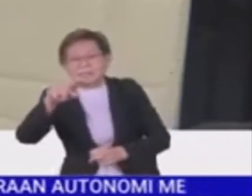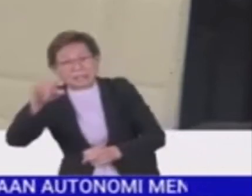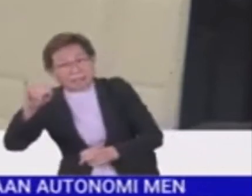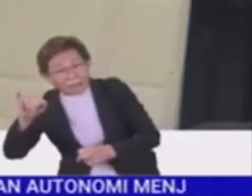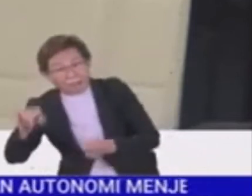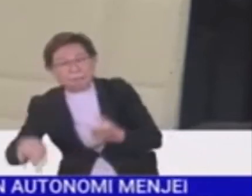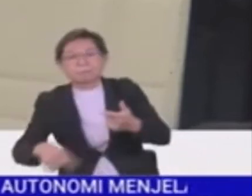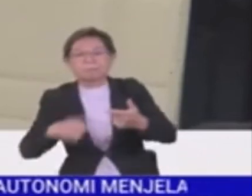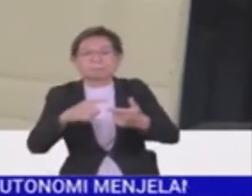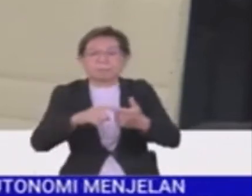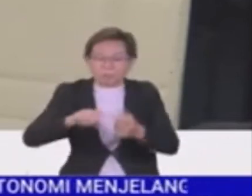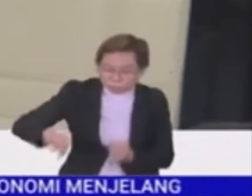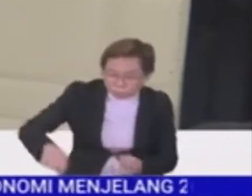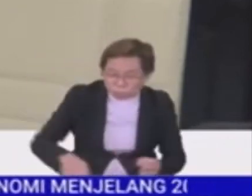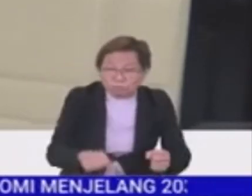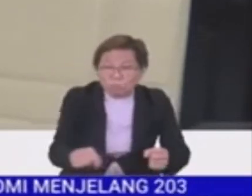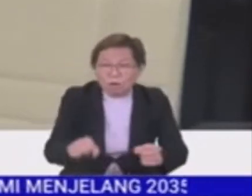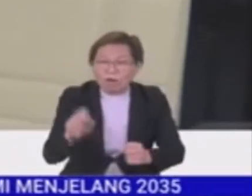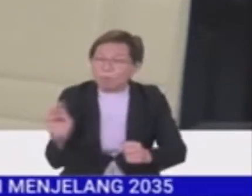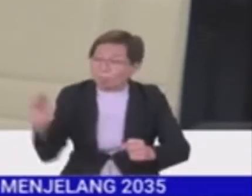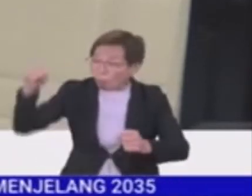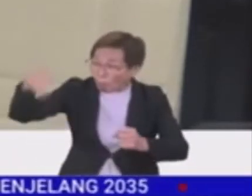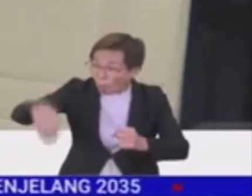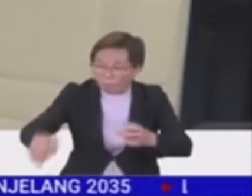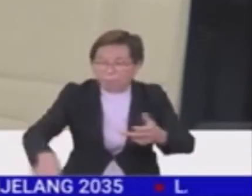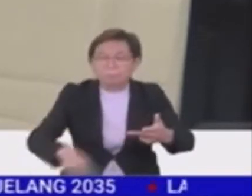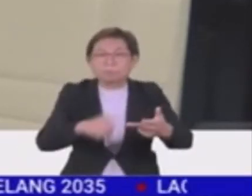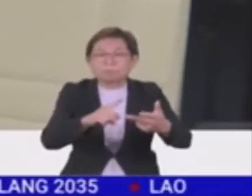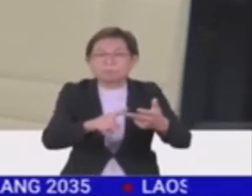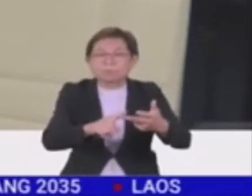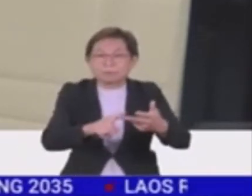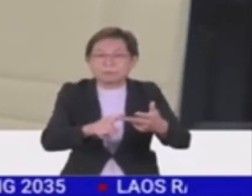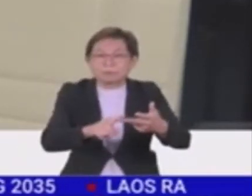kita sungai Mua, sungai